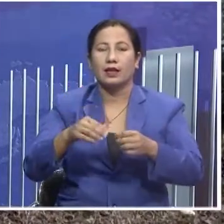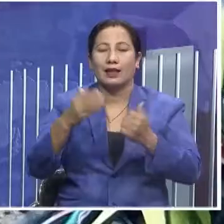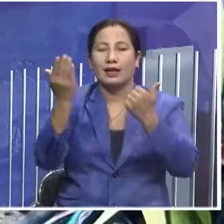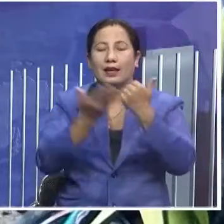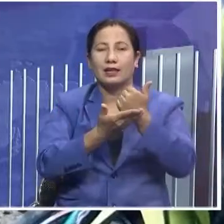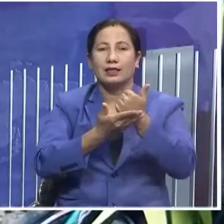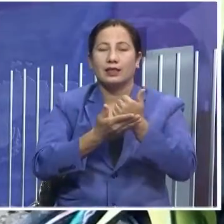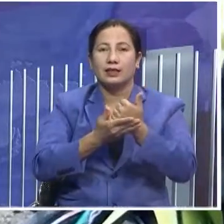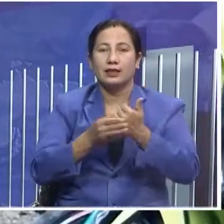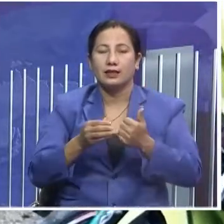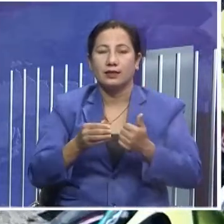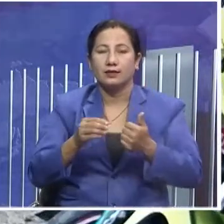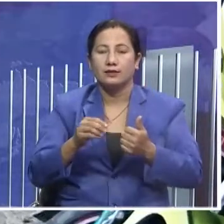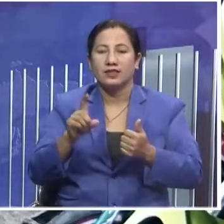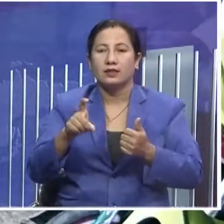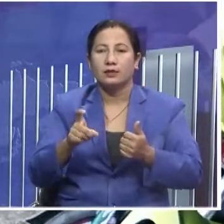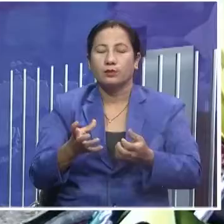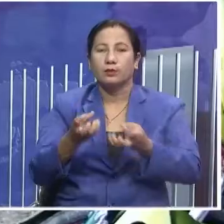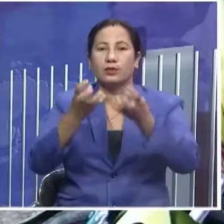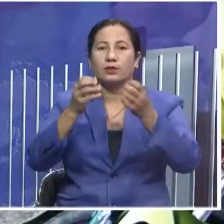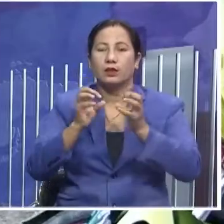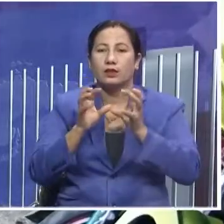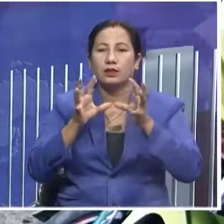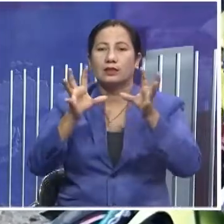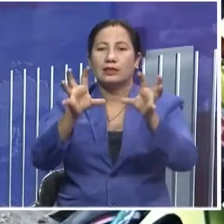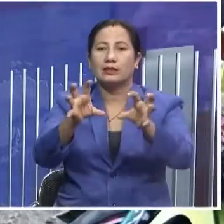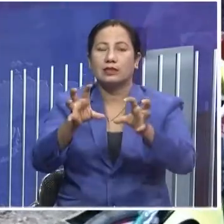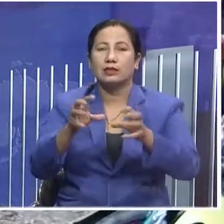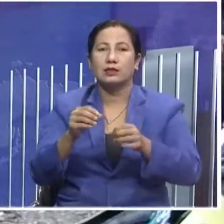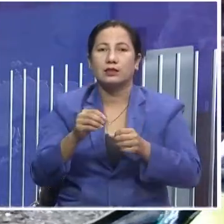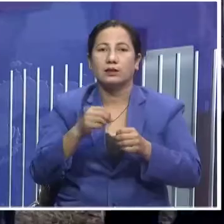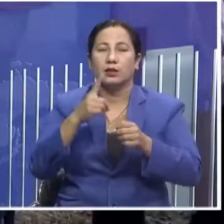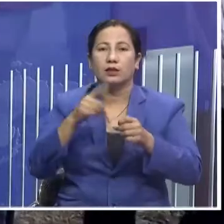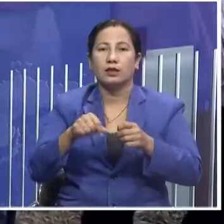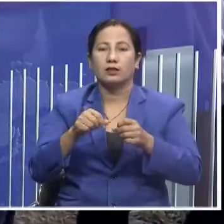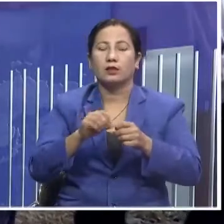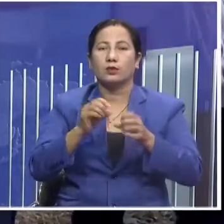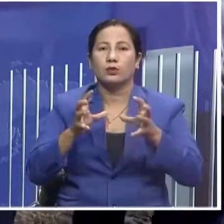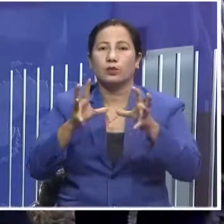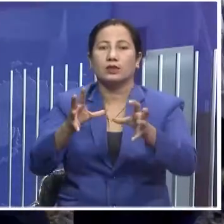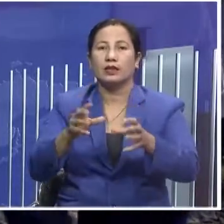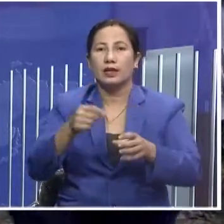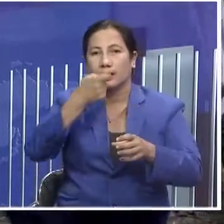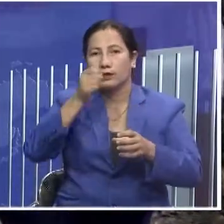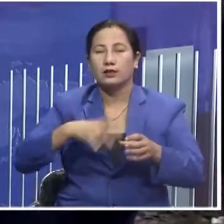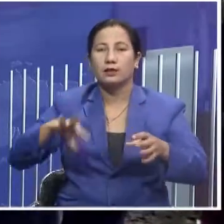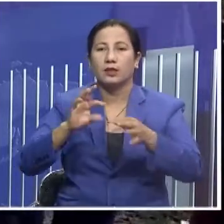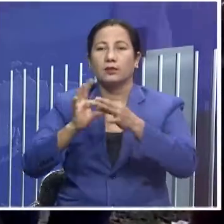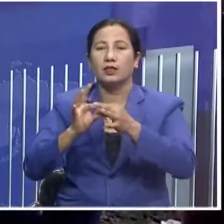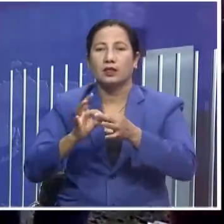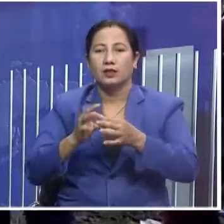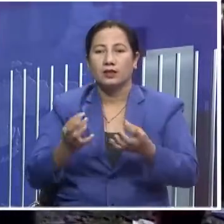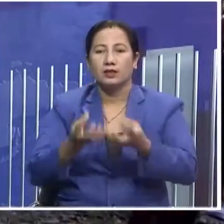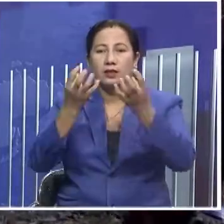पुतना बुढी अर्थात् राक्षस पुतनाको प्रतीक बनाइएको हुन्छ। उक्त प्रतीकलाई आज गाउँका सबै मिलेर जलाउने